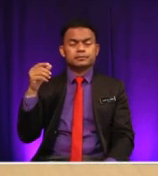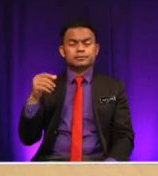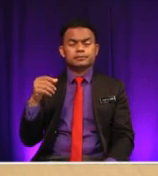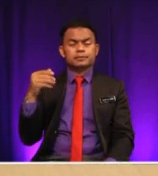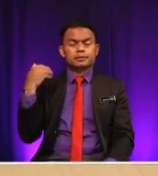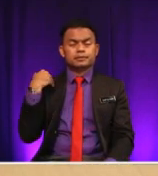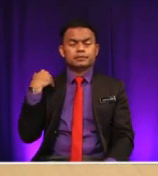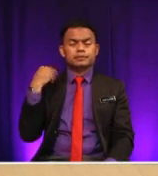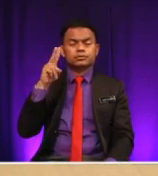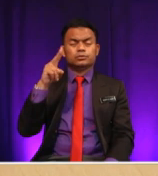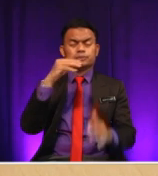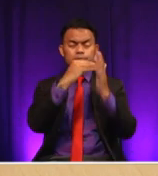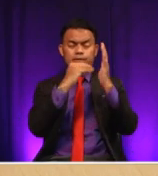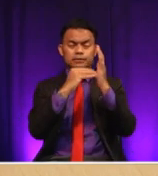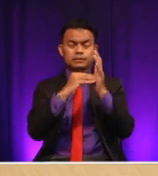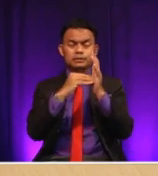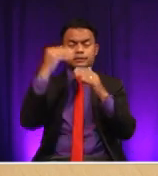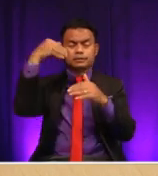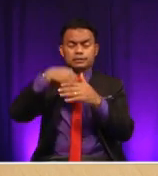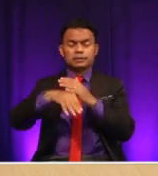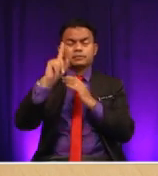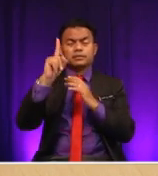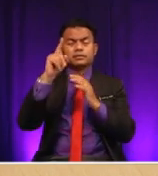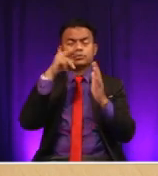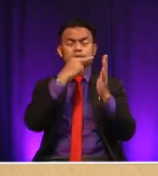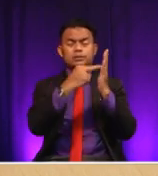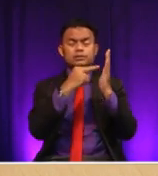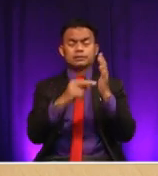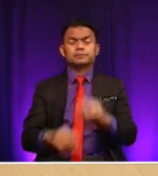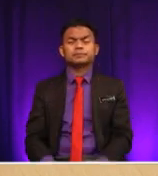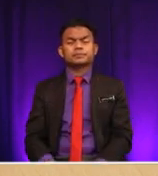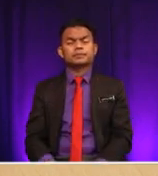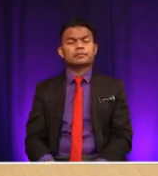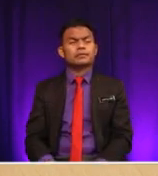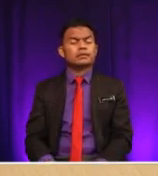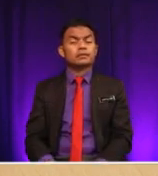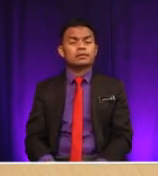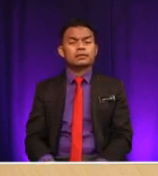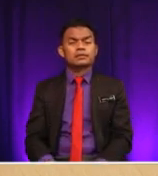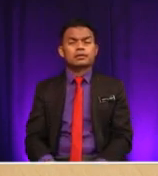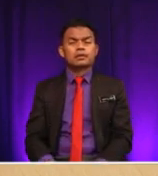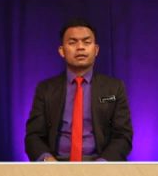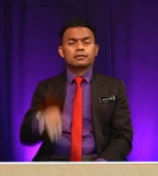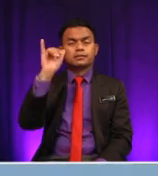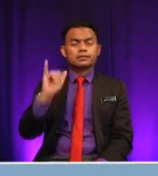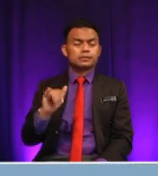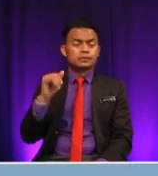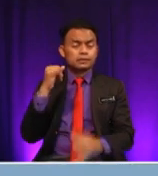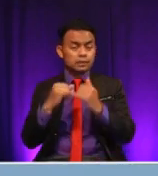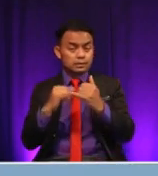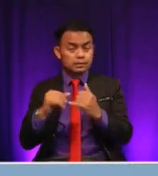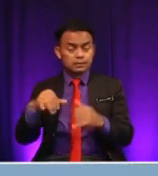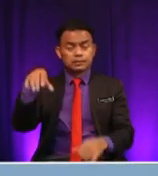baris dalam satu rangkapnya kedua mempunyai skema Rima ujung yang sama yaitu II